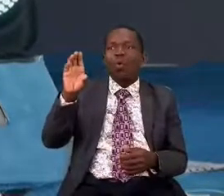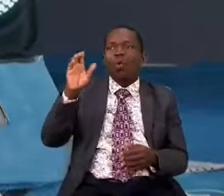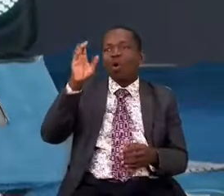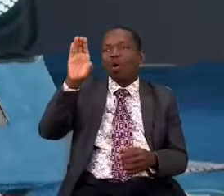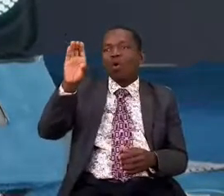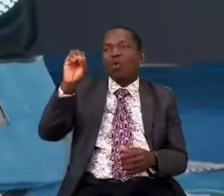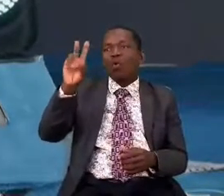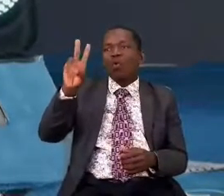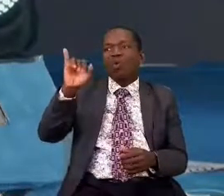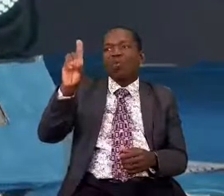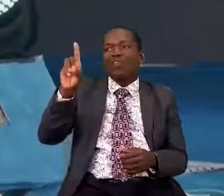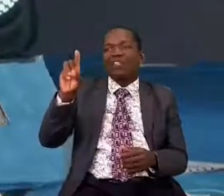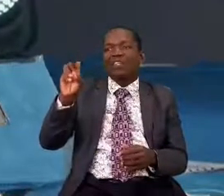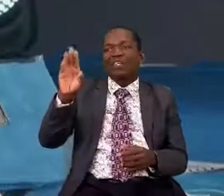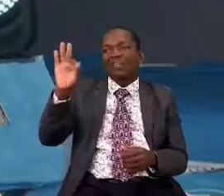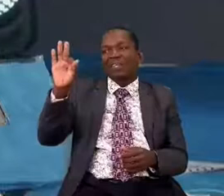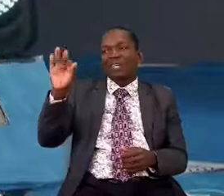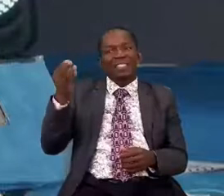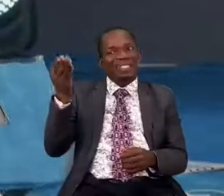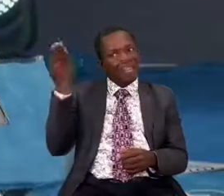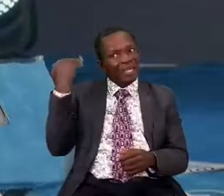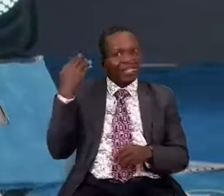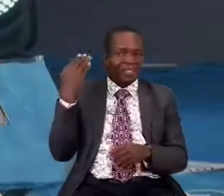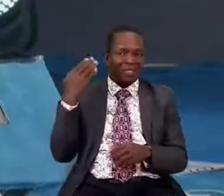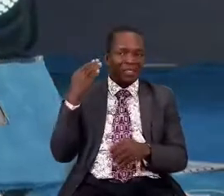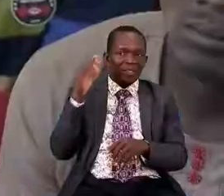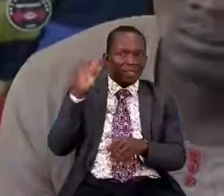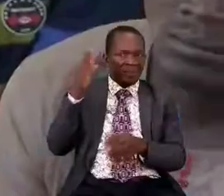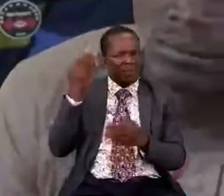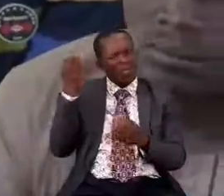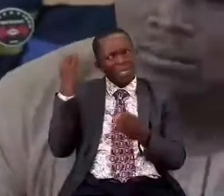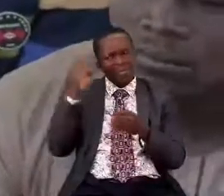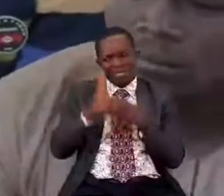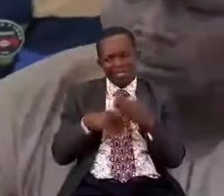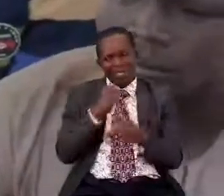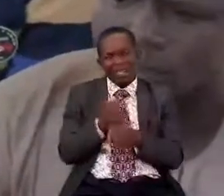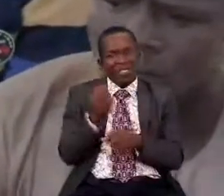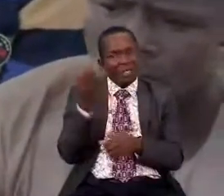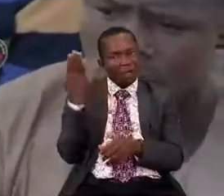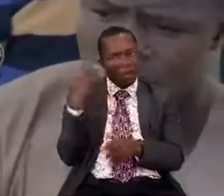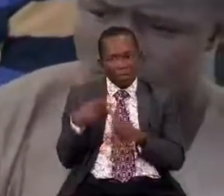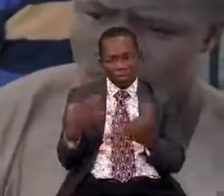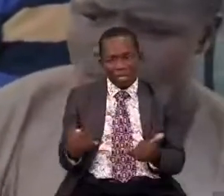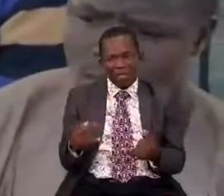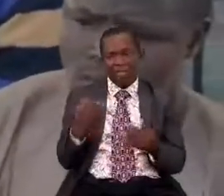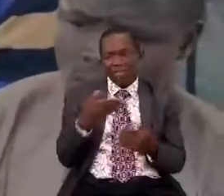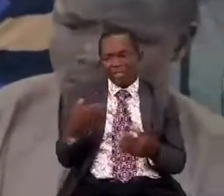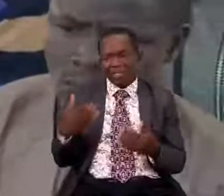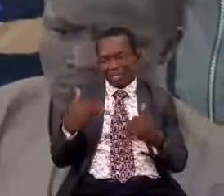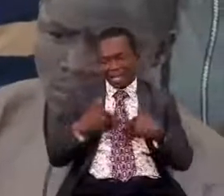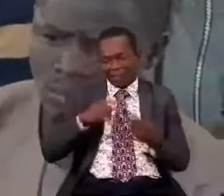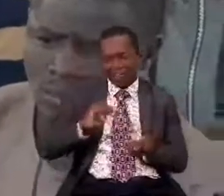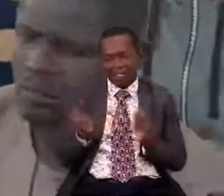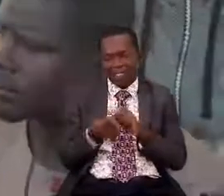tu avais réussi avant et tu recherchais la sainteté et tu étais au sommet des situations, ces années sont passées. Les choses